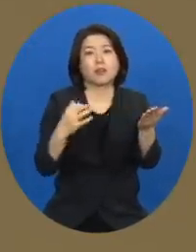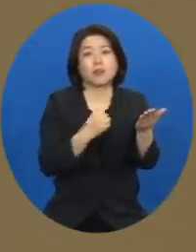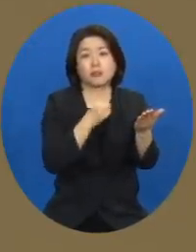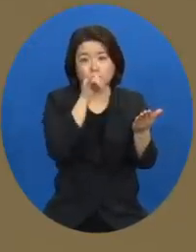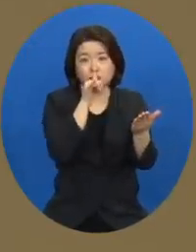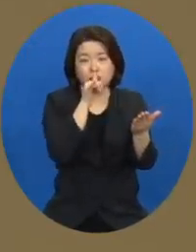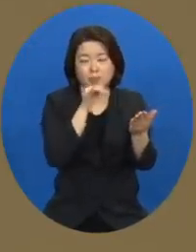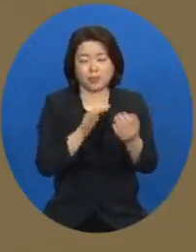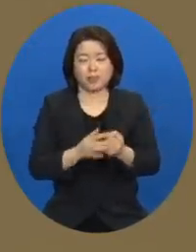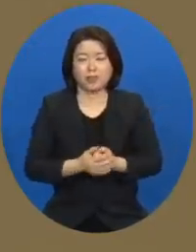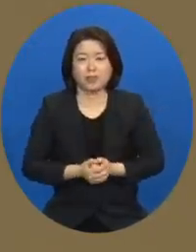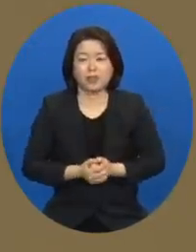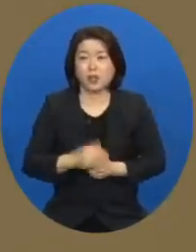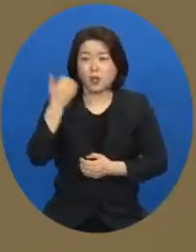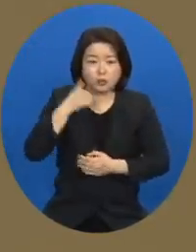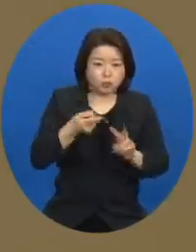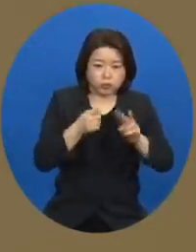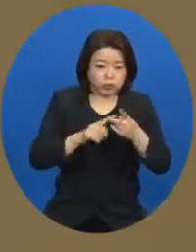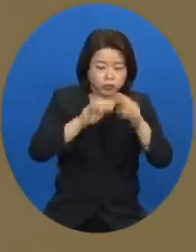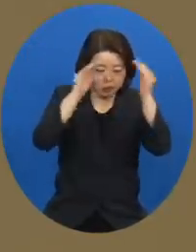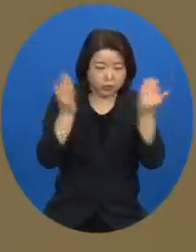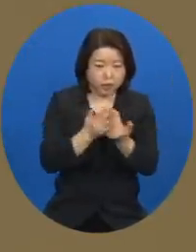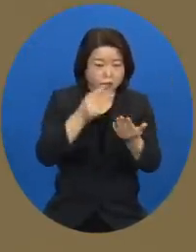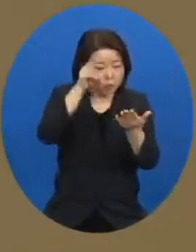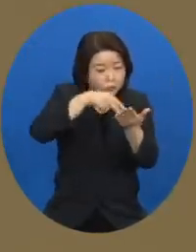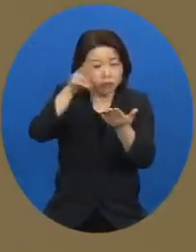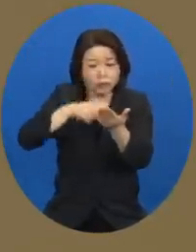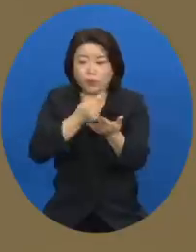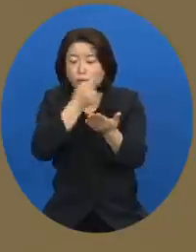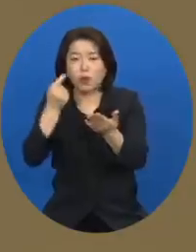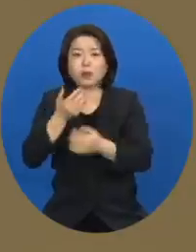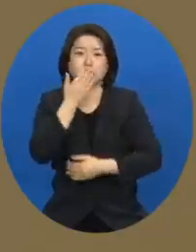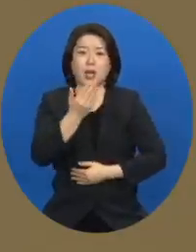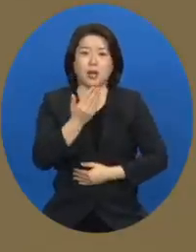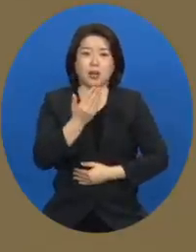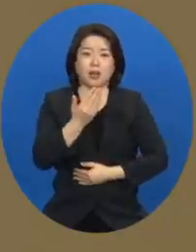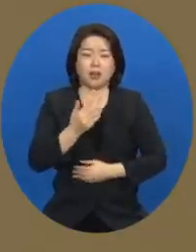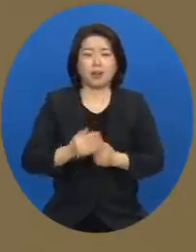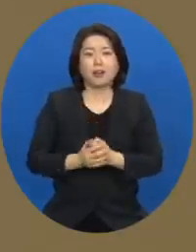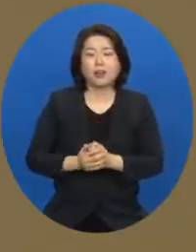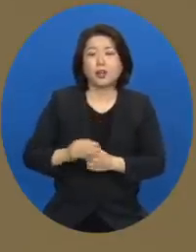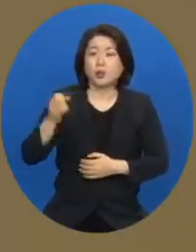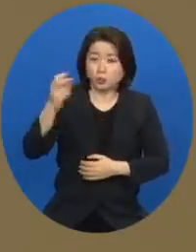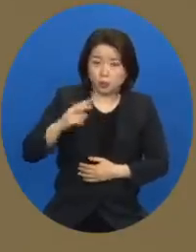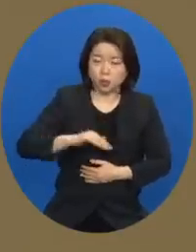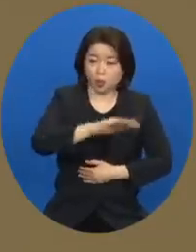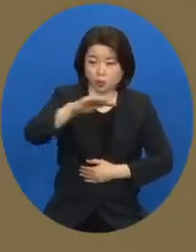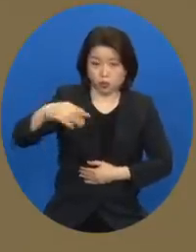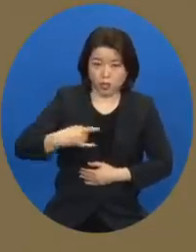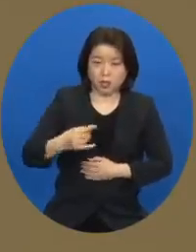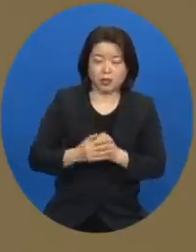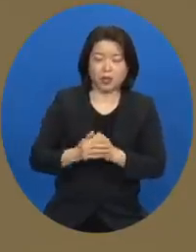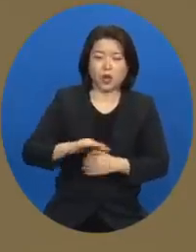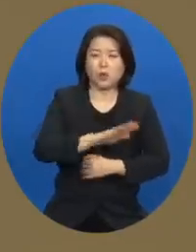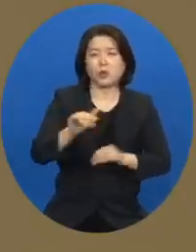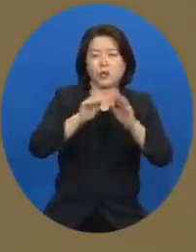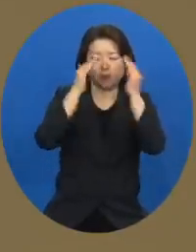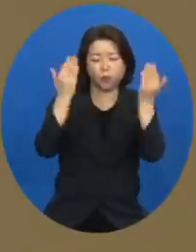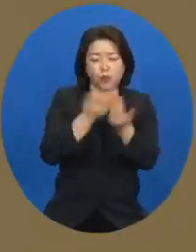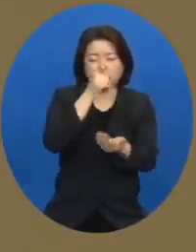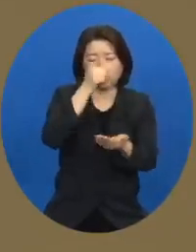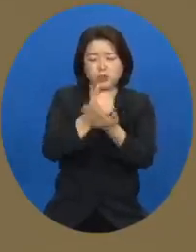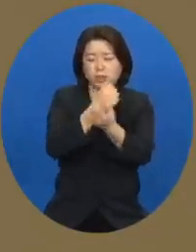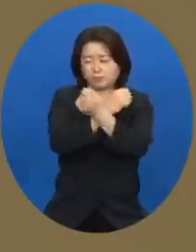있습니다. 누구든지 눈으로 읽고 확인할 수 있습니다. 우리에게는 우리의 모든 죄를